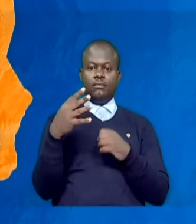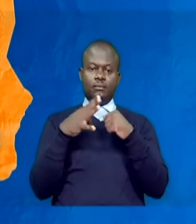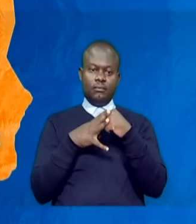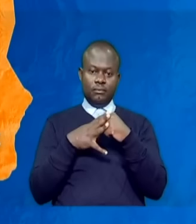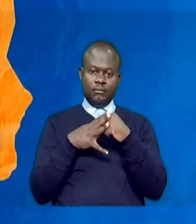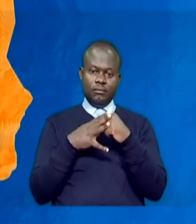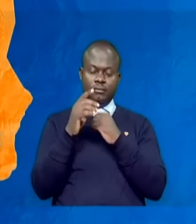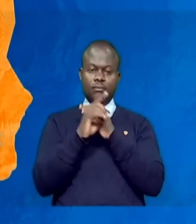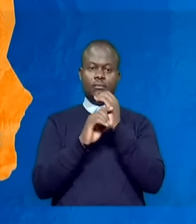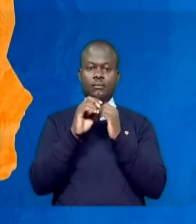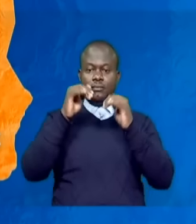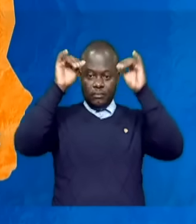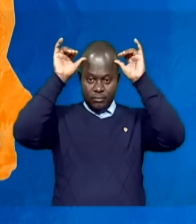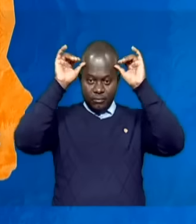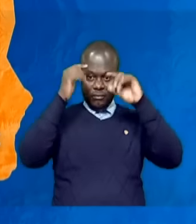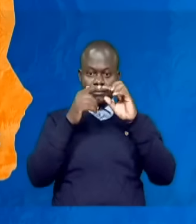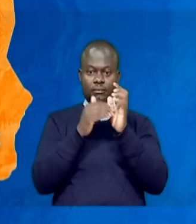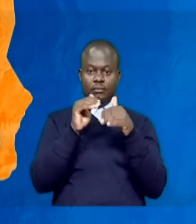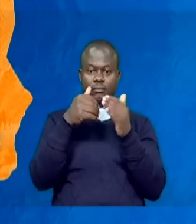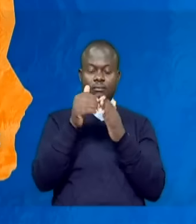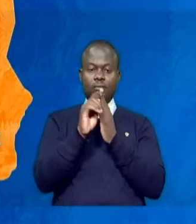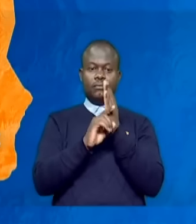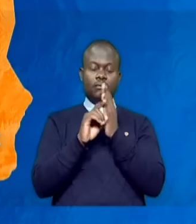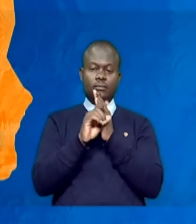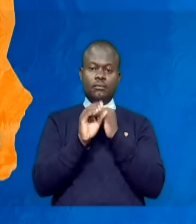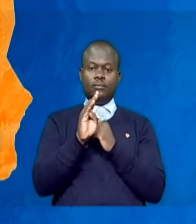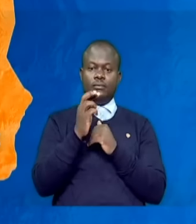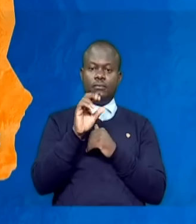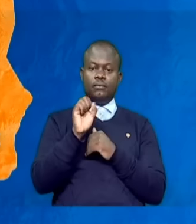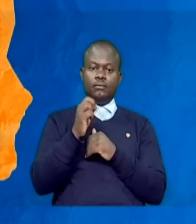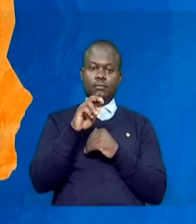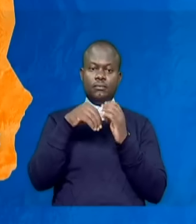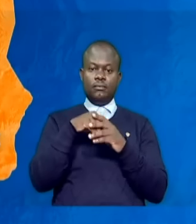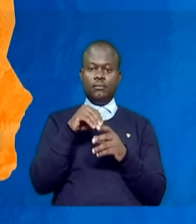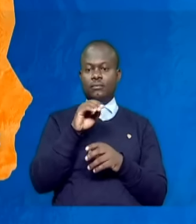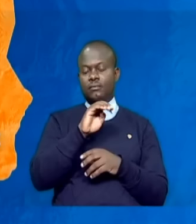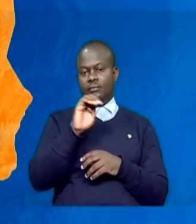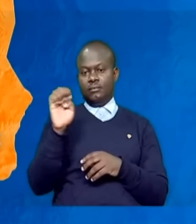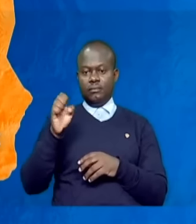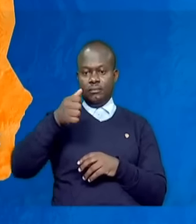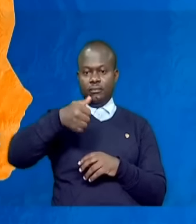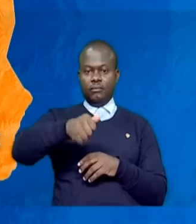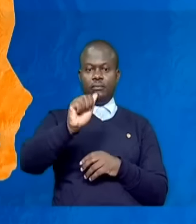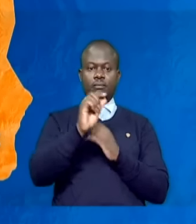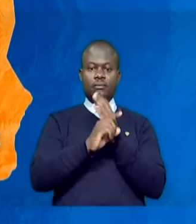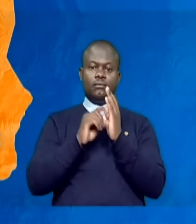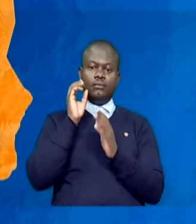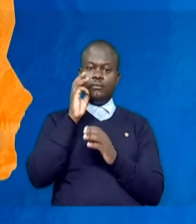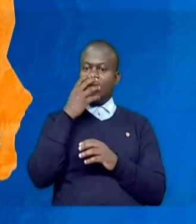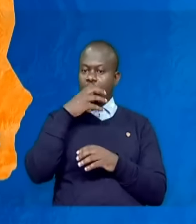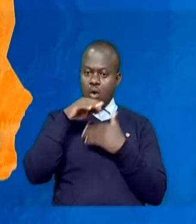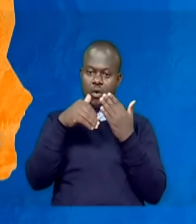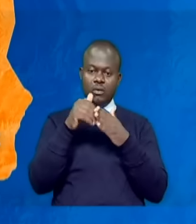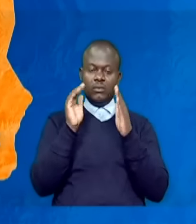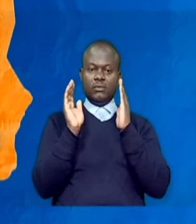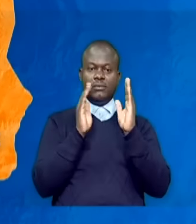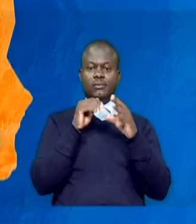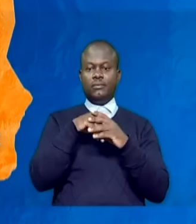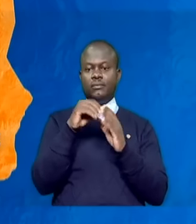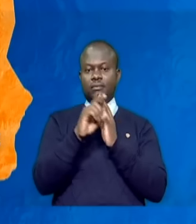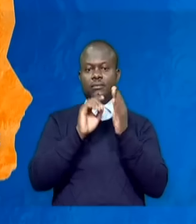29. Akarere ka Nyagatare ndetse n'akarere ka Bugesera two mu ntara y'Iburasirazuba nitwo turere tuzaba dushyushye ugereranyije n'utundi turere mu